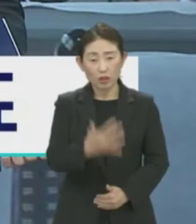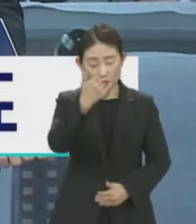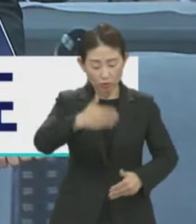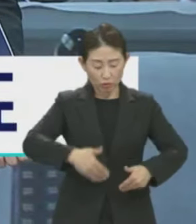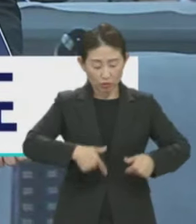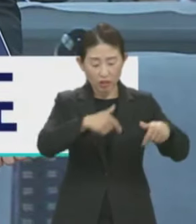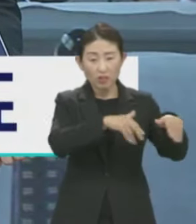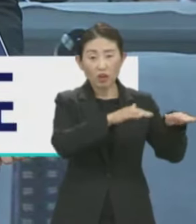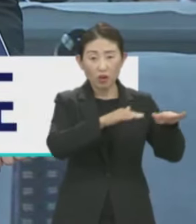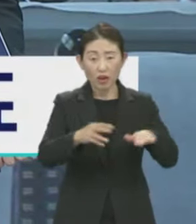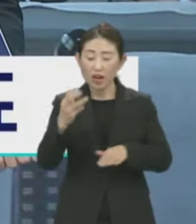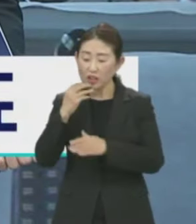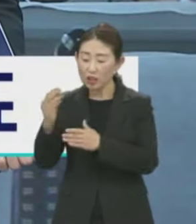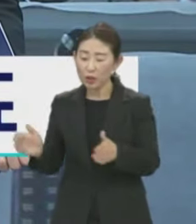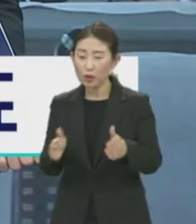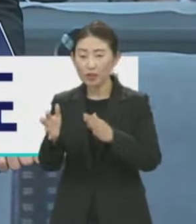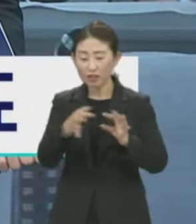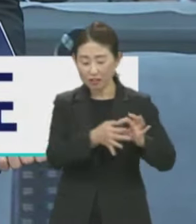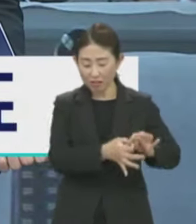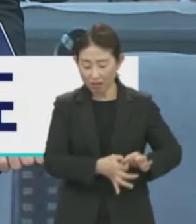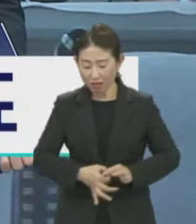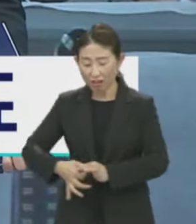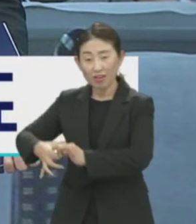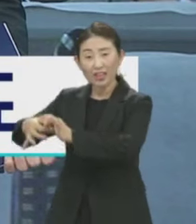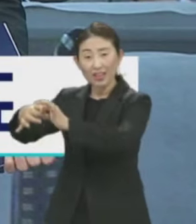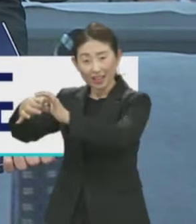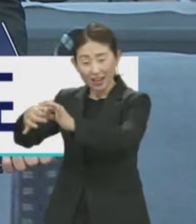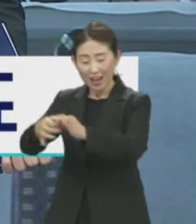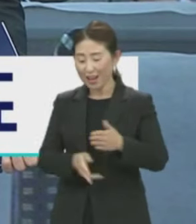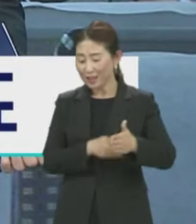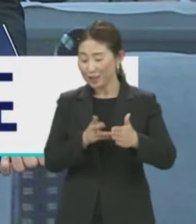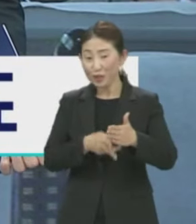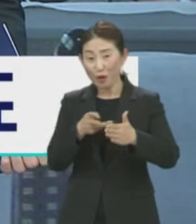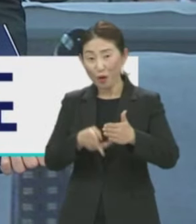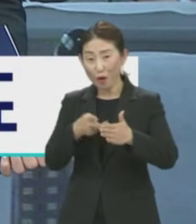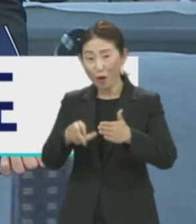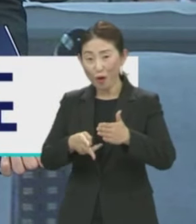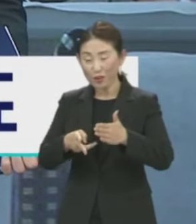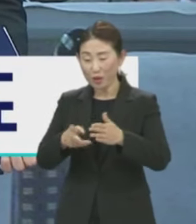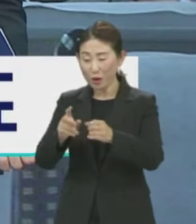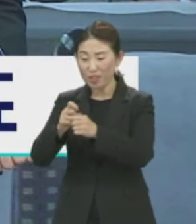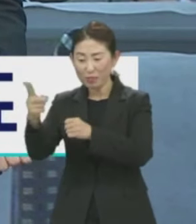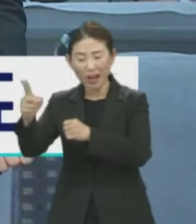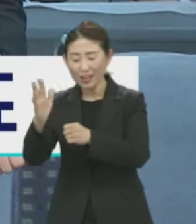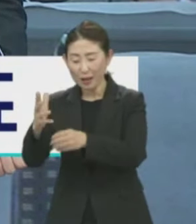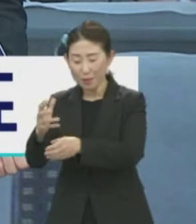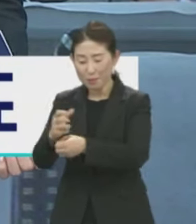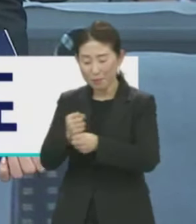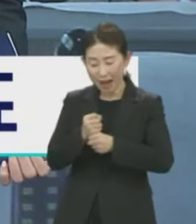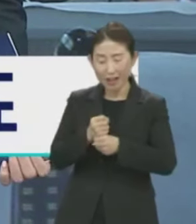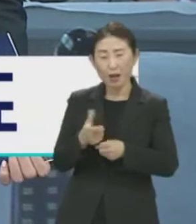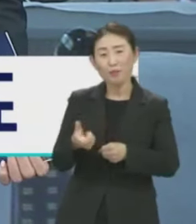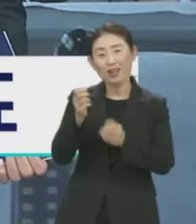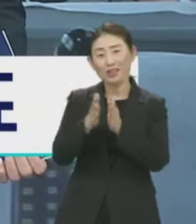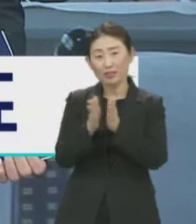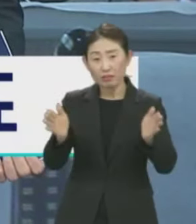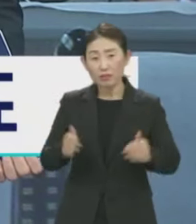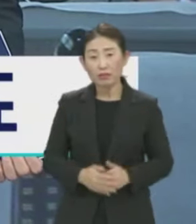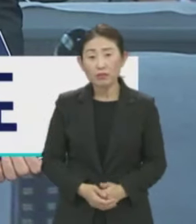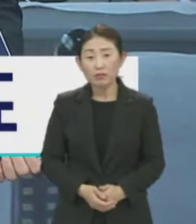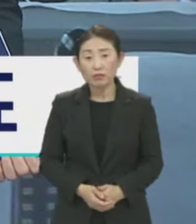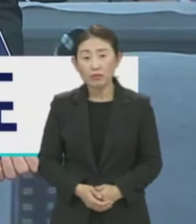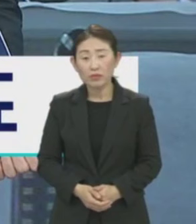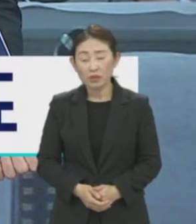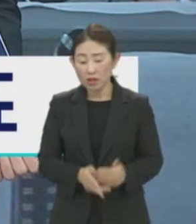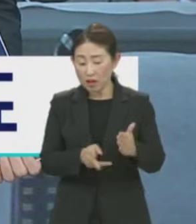충남 서해안과 경기 남부를 연결하는 아산만 순환철도가 11년 앞당겨 조기 완공됐는데요.